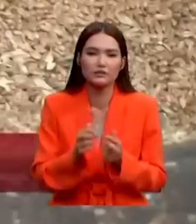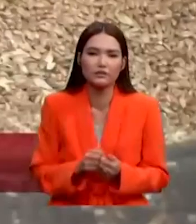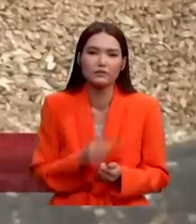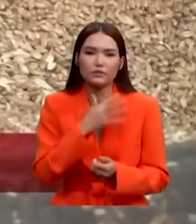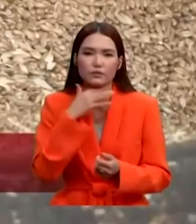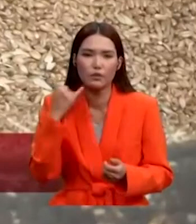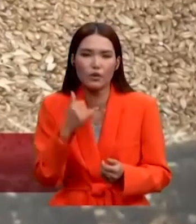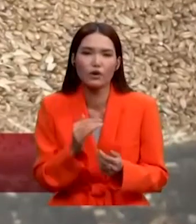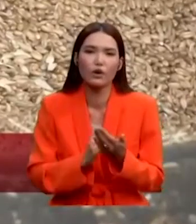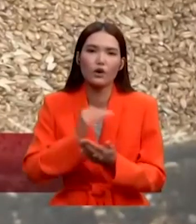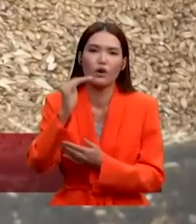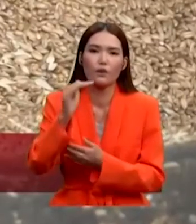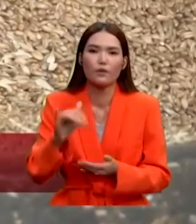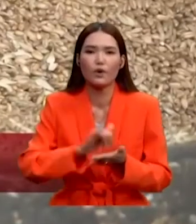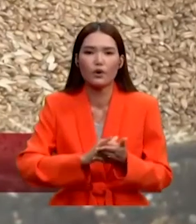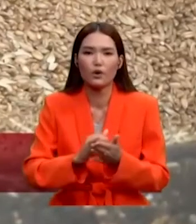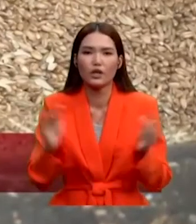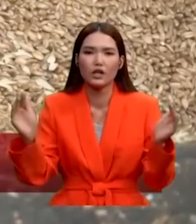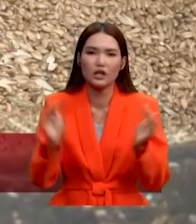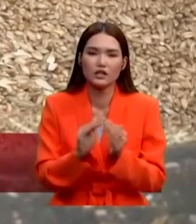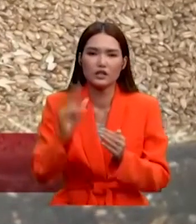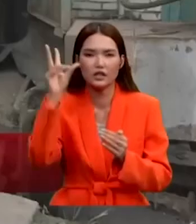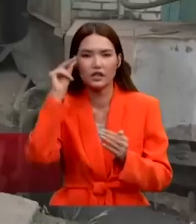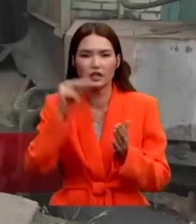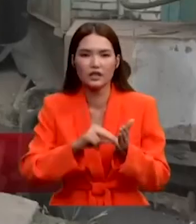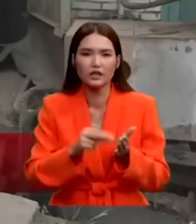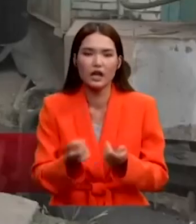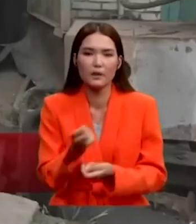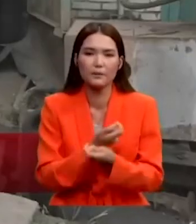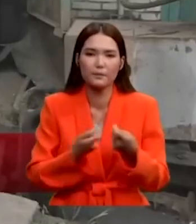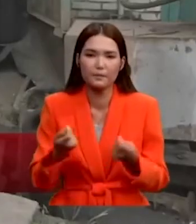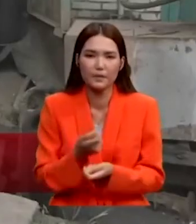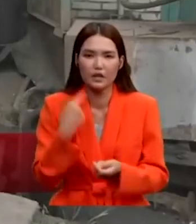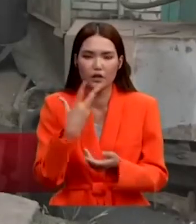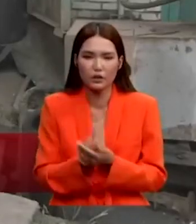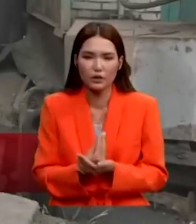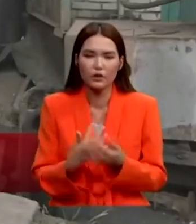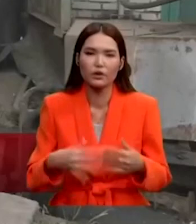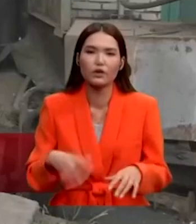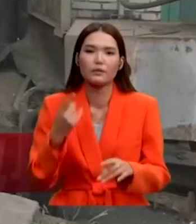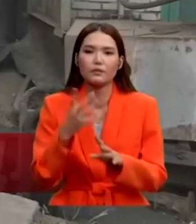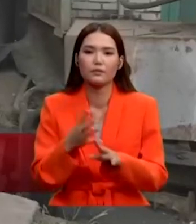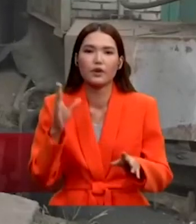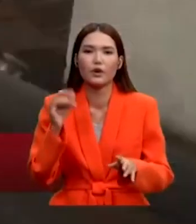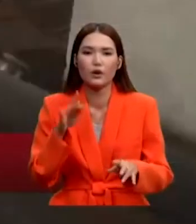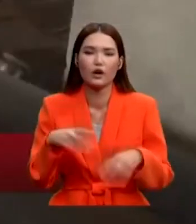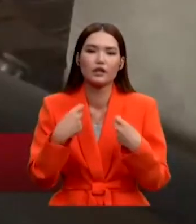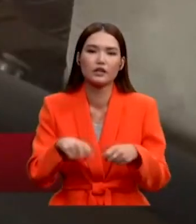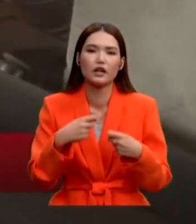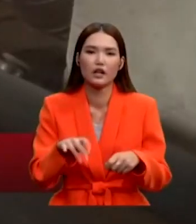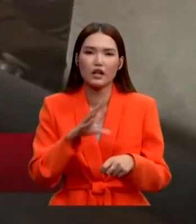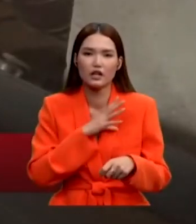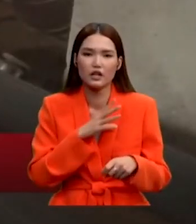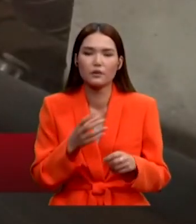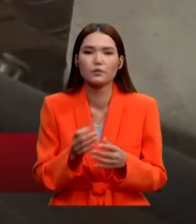прогнозов о хорошем урожае и снижении стоимости пшеницы опускали цену на свою муку. Первый сорт оптом продавали по